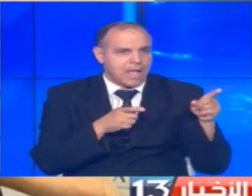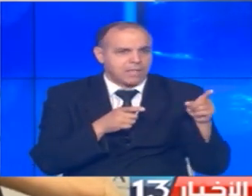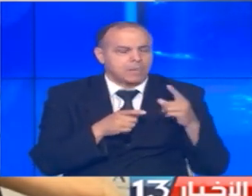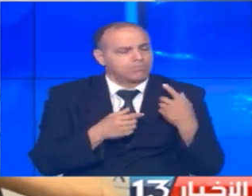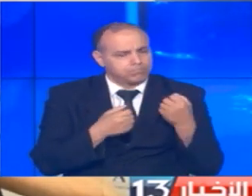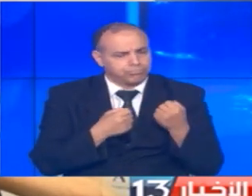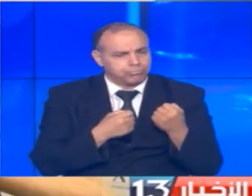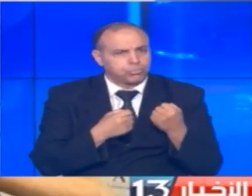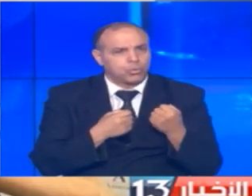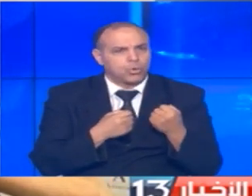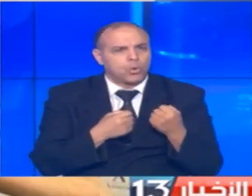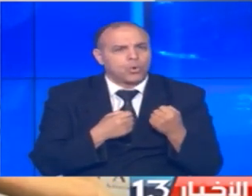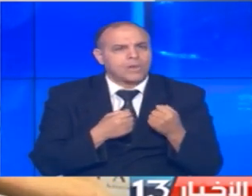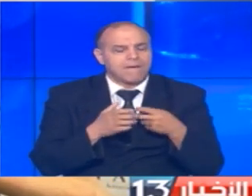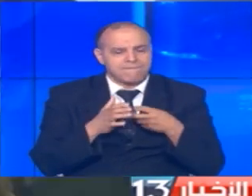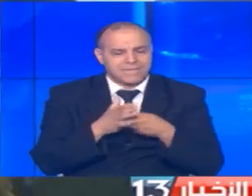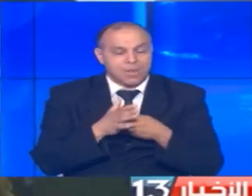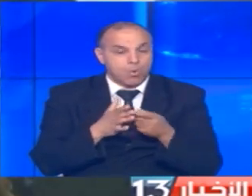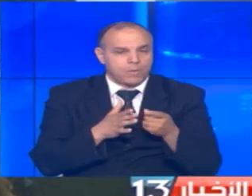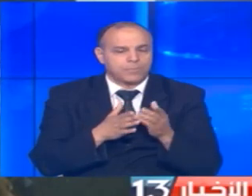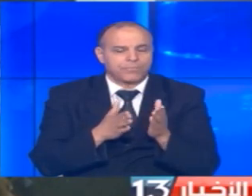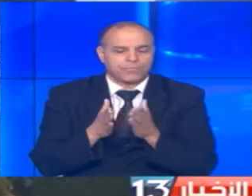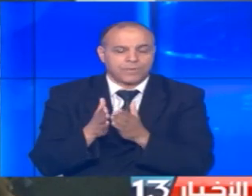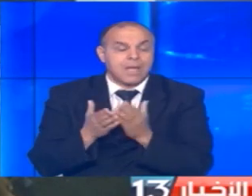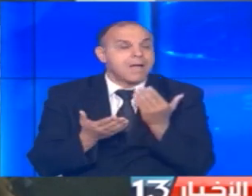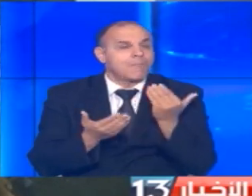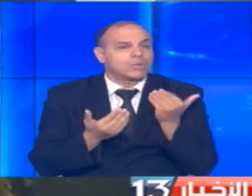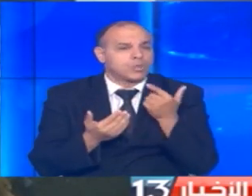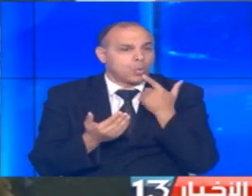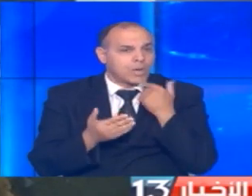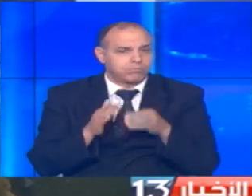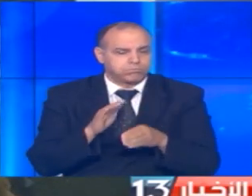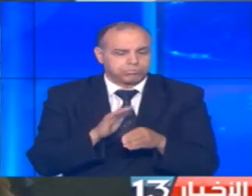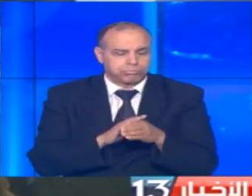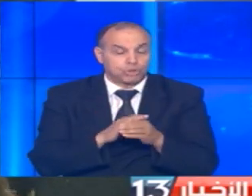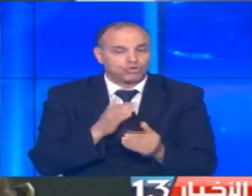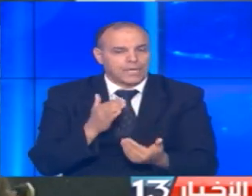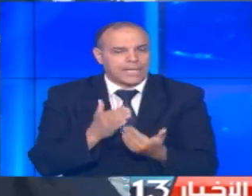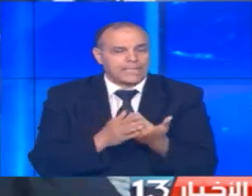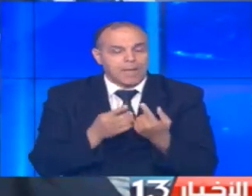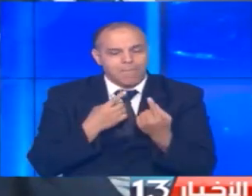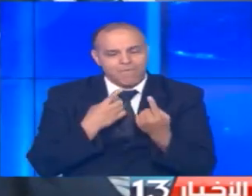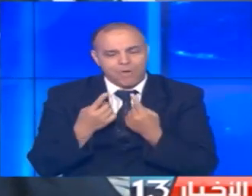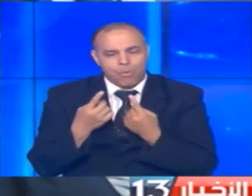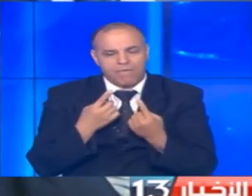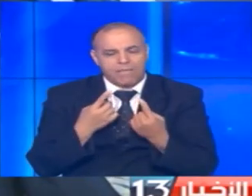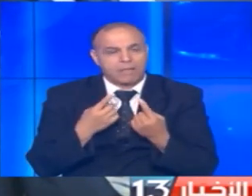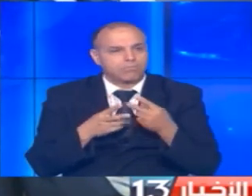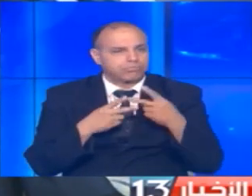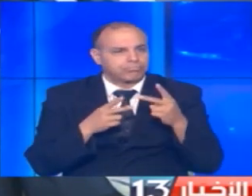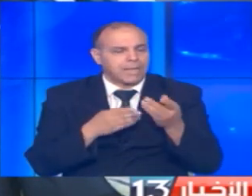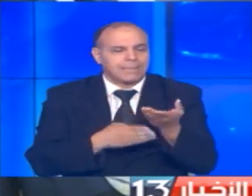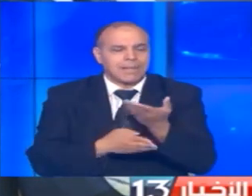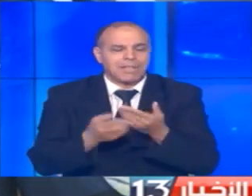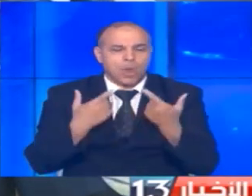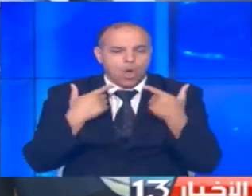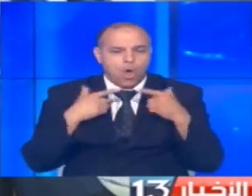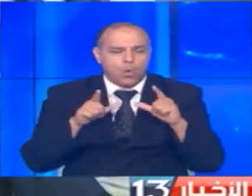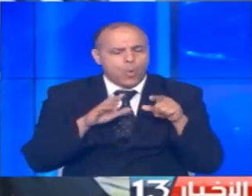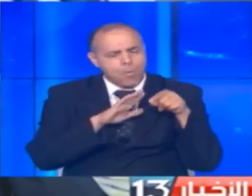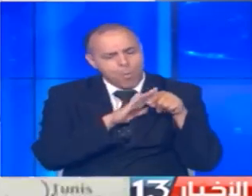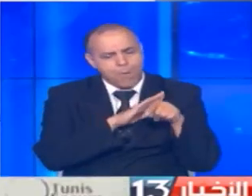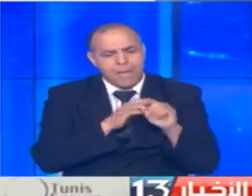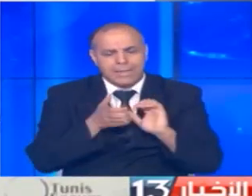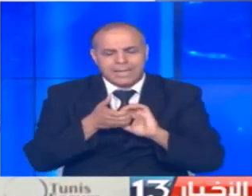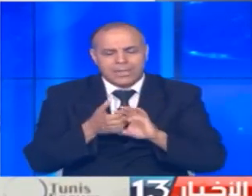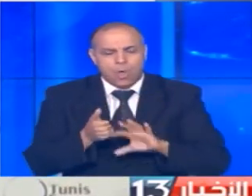صحيح هي حكايه الفري فيزا بور لي بروفيسيونيل. ومن المنتظر ان تنطلق الجوله الجديده من المفاوضات حول اتفاق التبادل الحر الشامل والمعمق مع